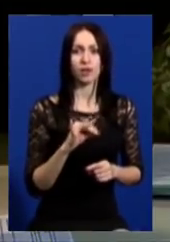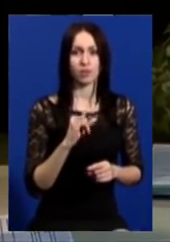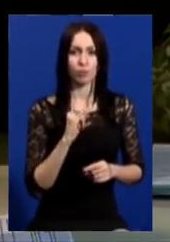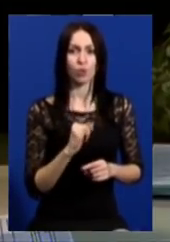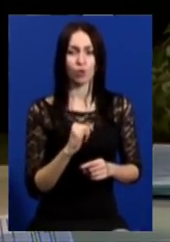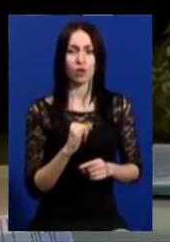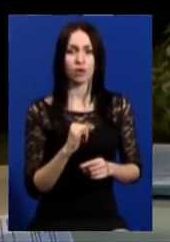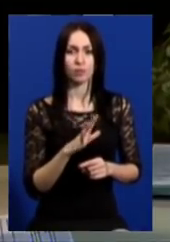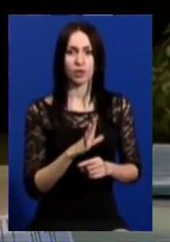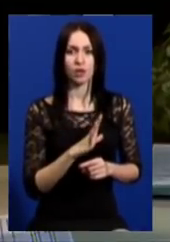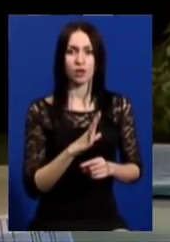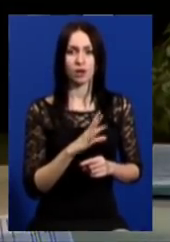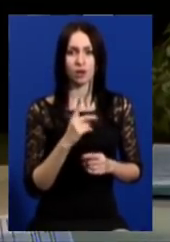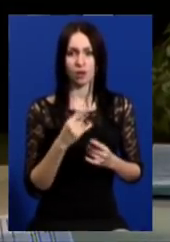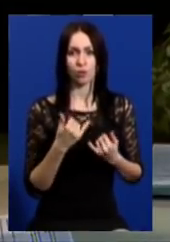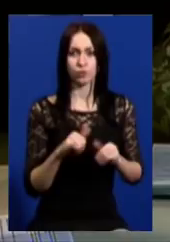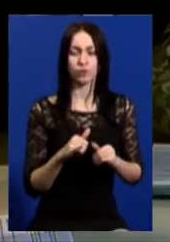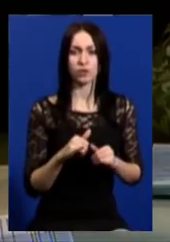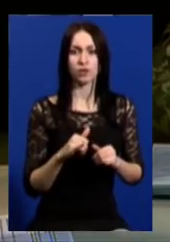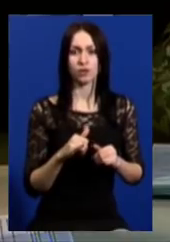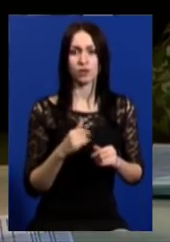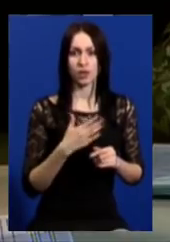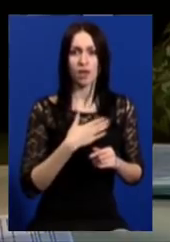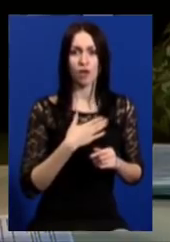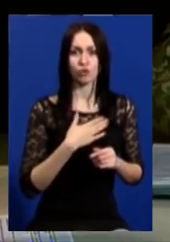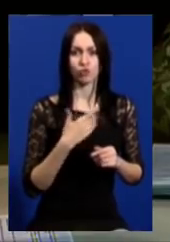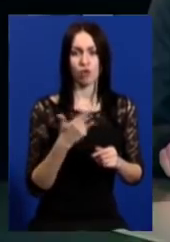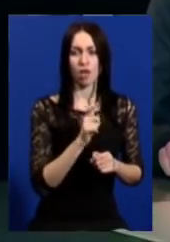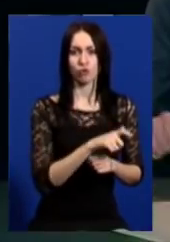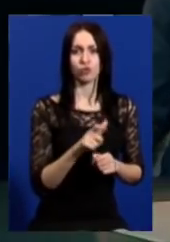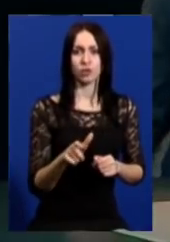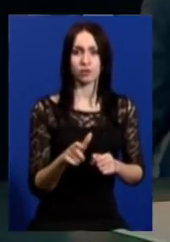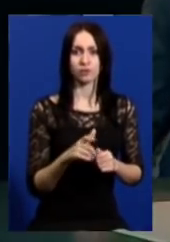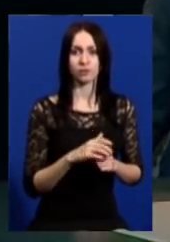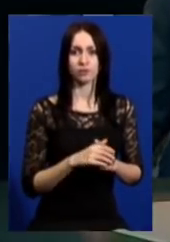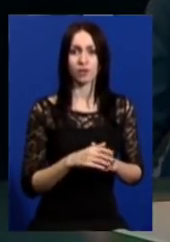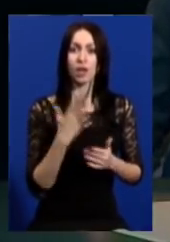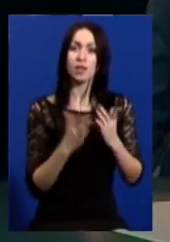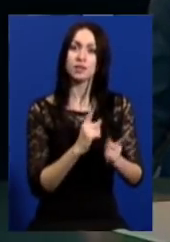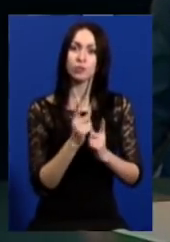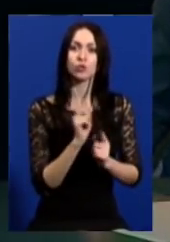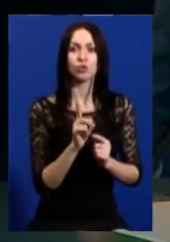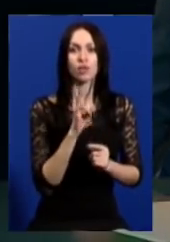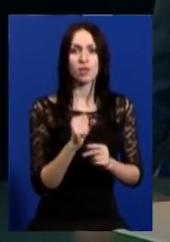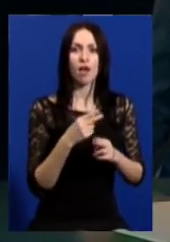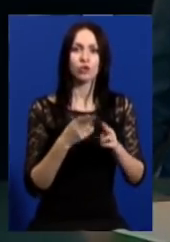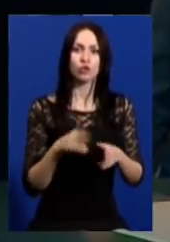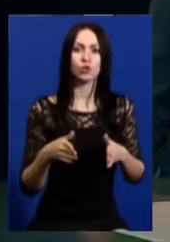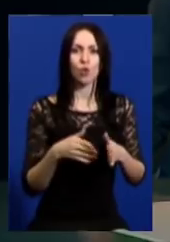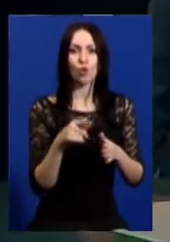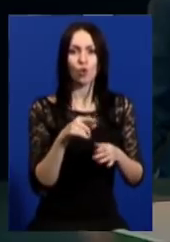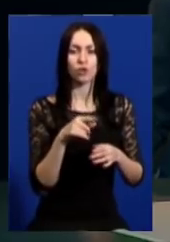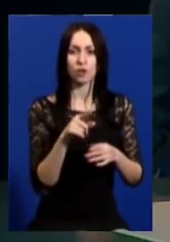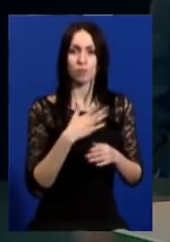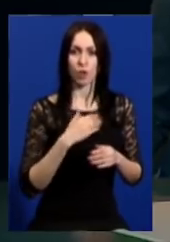негативно вражає наших громадян. Чи змінилося щось на залізниці? От мої колеги 3